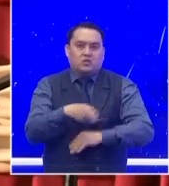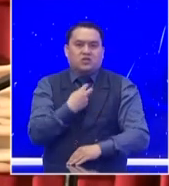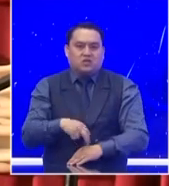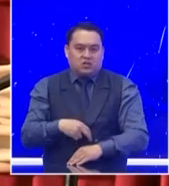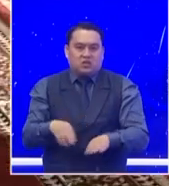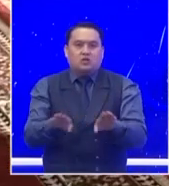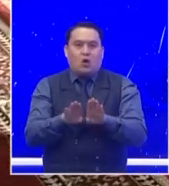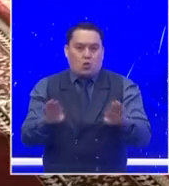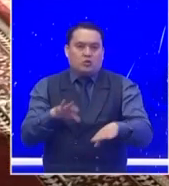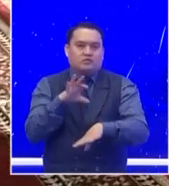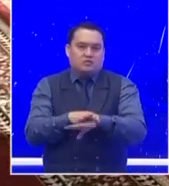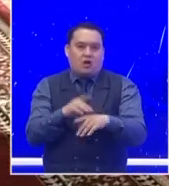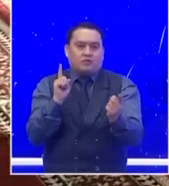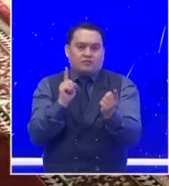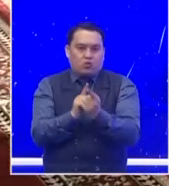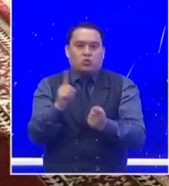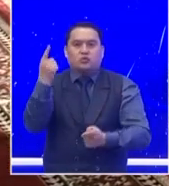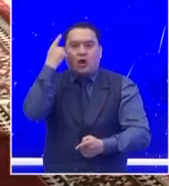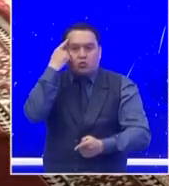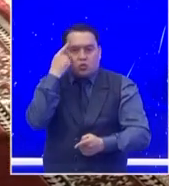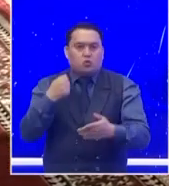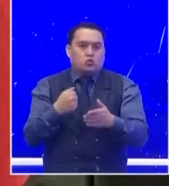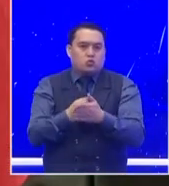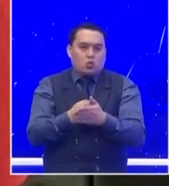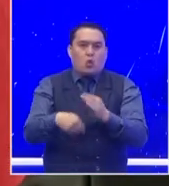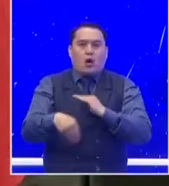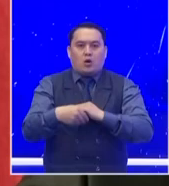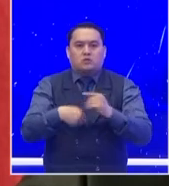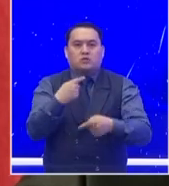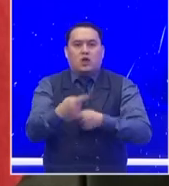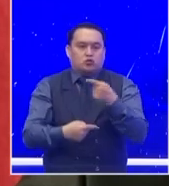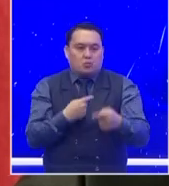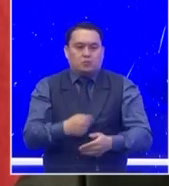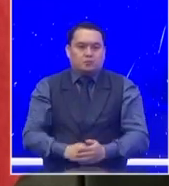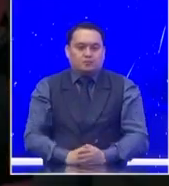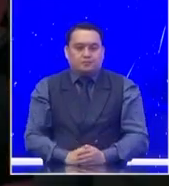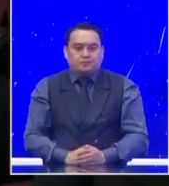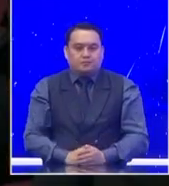И аналогичные встречи заставят задуматься, до чего может довести коррупция в последующем.